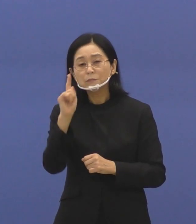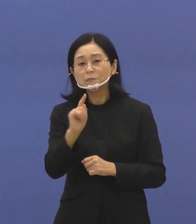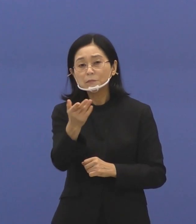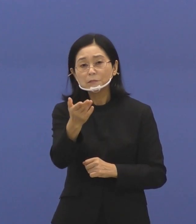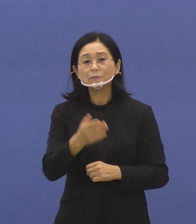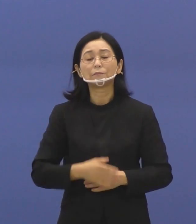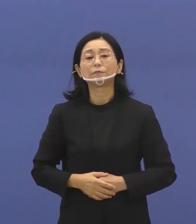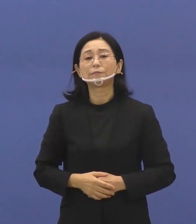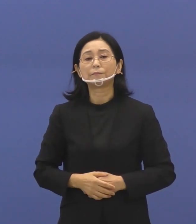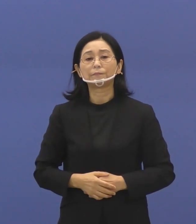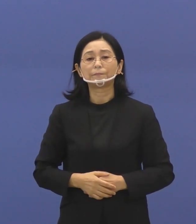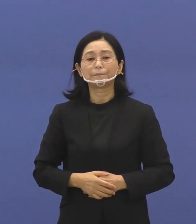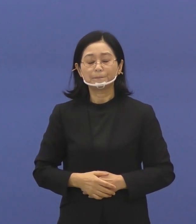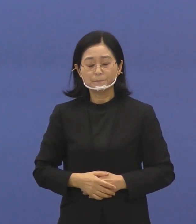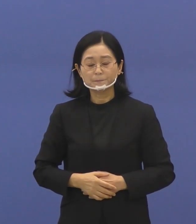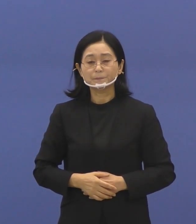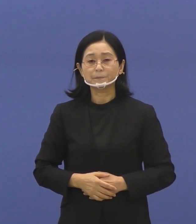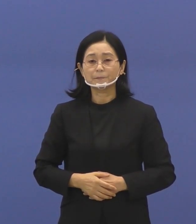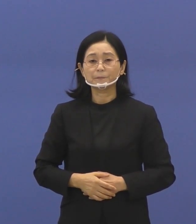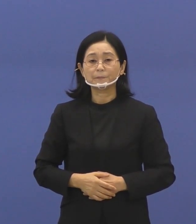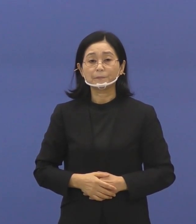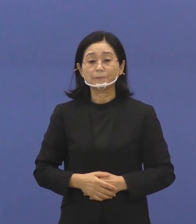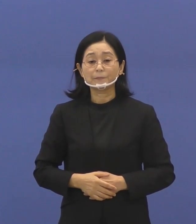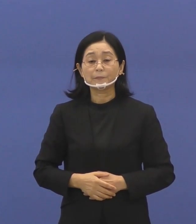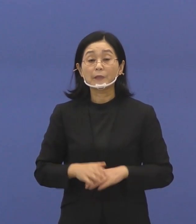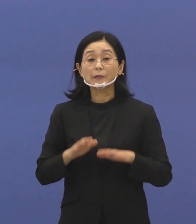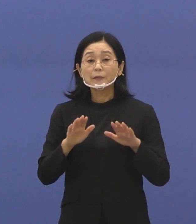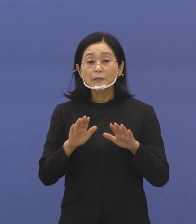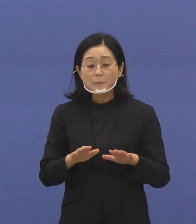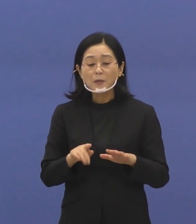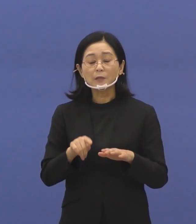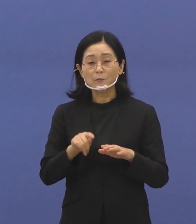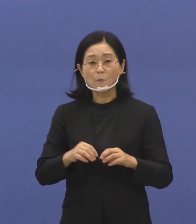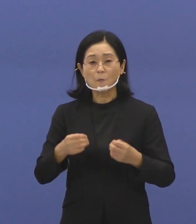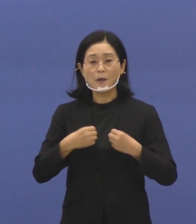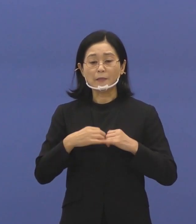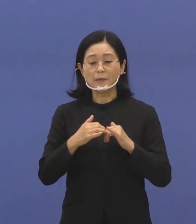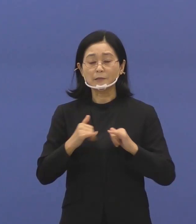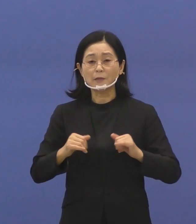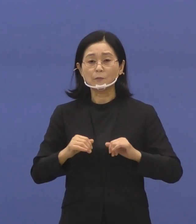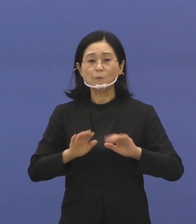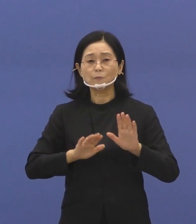ますか。 まず今求められているのは、この